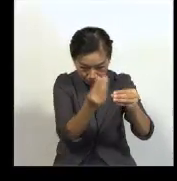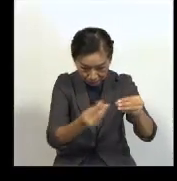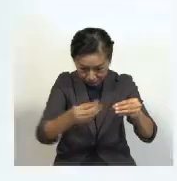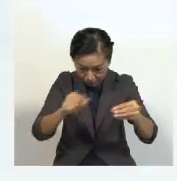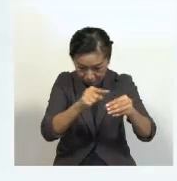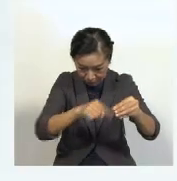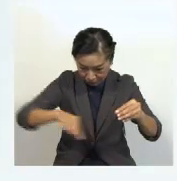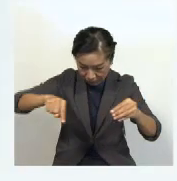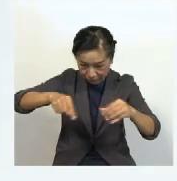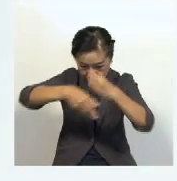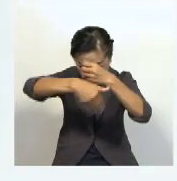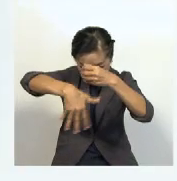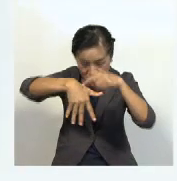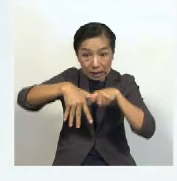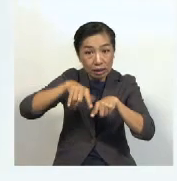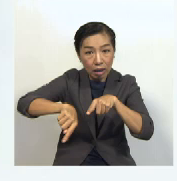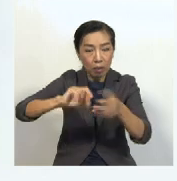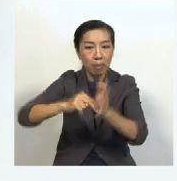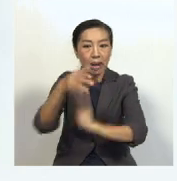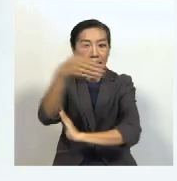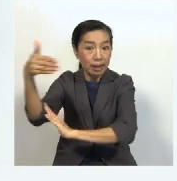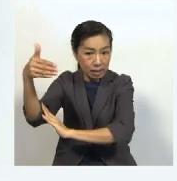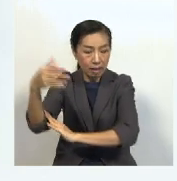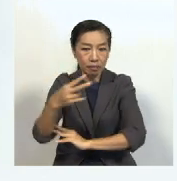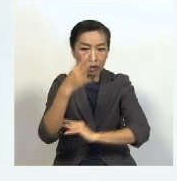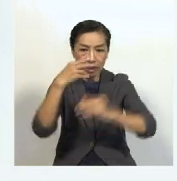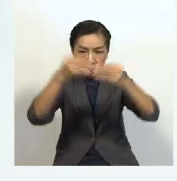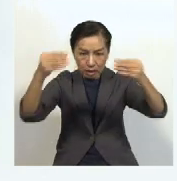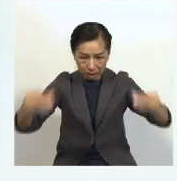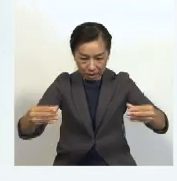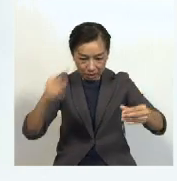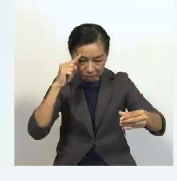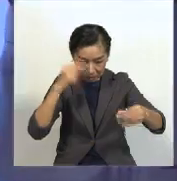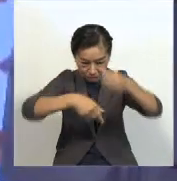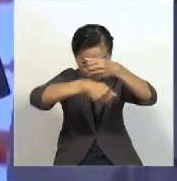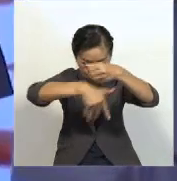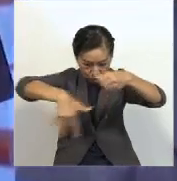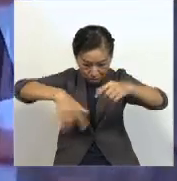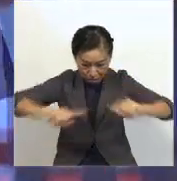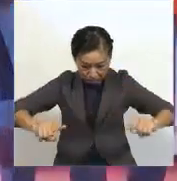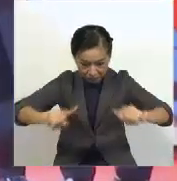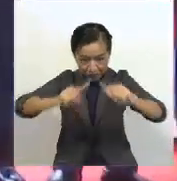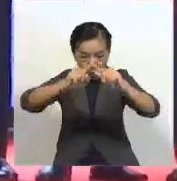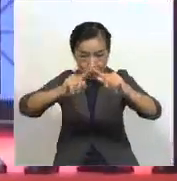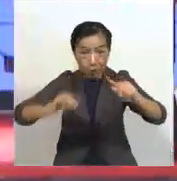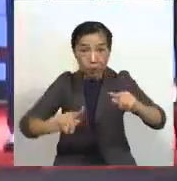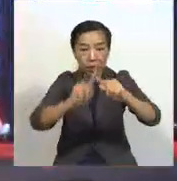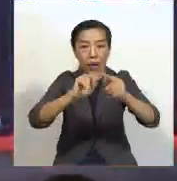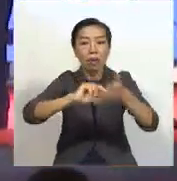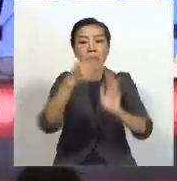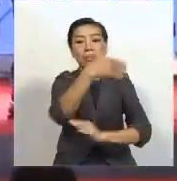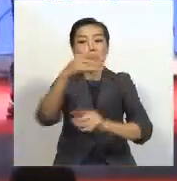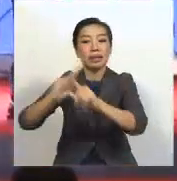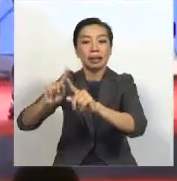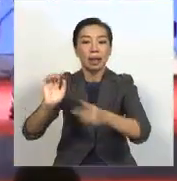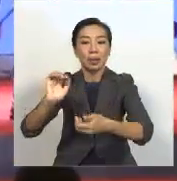านล่างขึ้นไปด้านบนจะเห็นเป็นรูปอุบะมาลัยคล้ายลูกศรที่พุ่งทะยานขึ้นซึ่งสะท้อนให้เห็นถึงความร่วมมือในการขับเคลื่อน